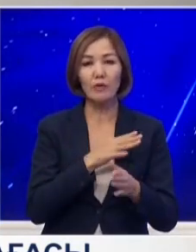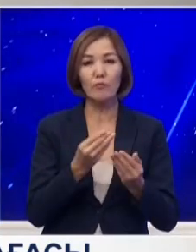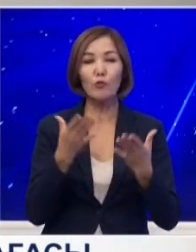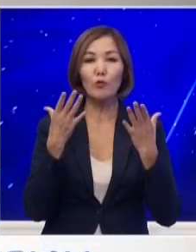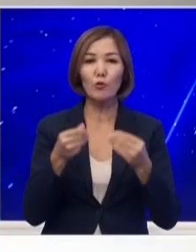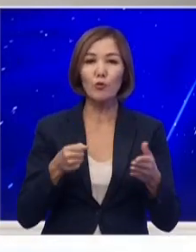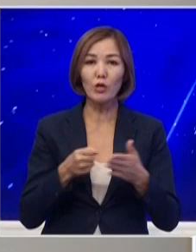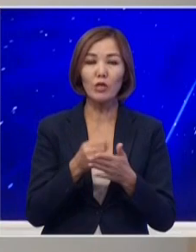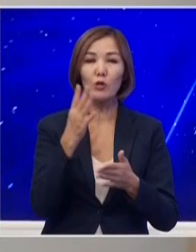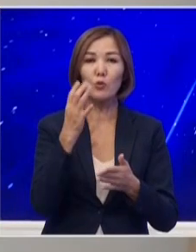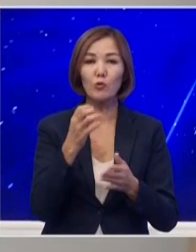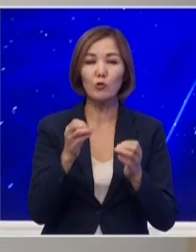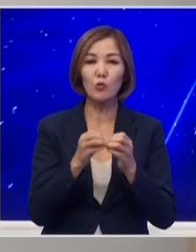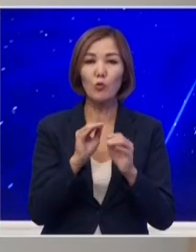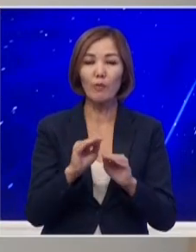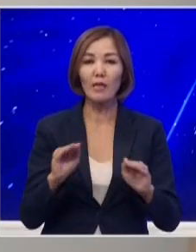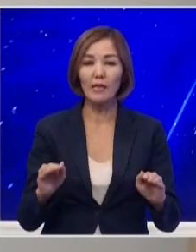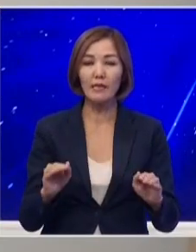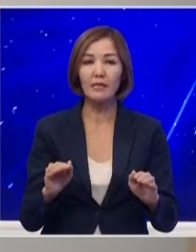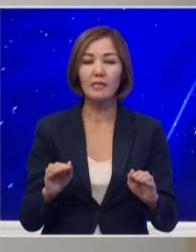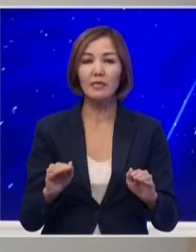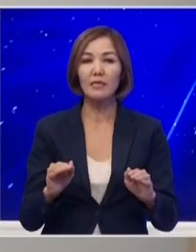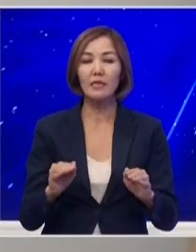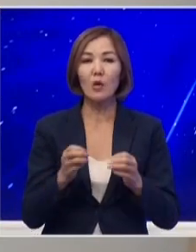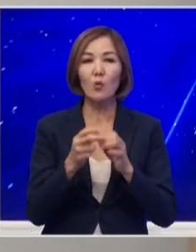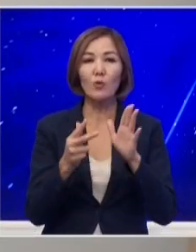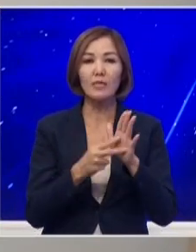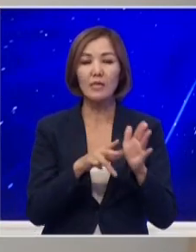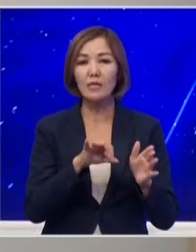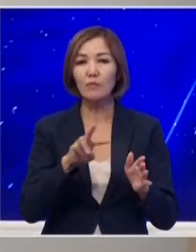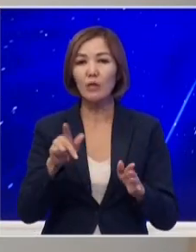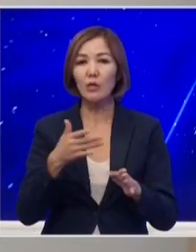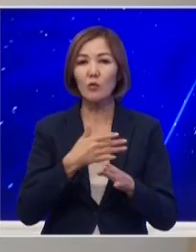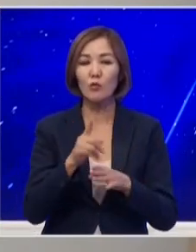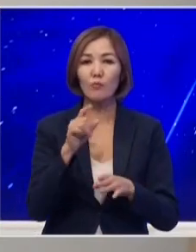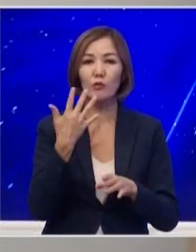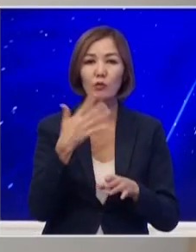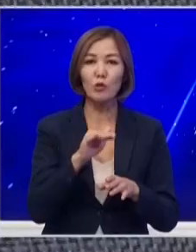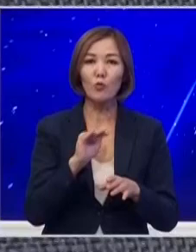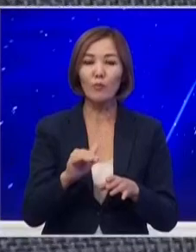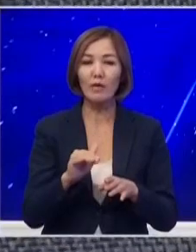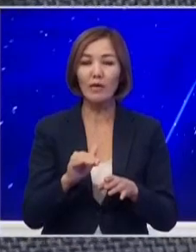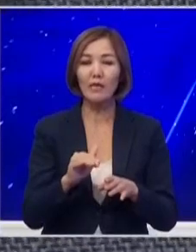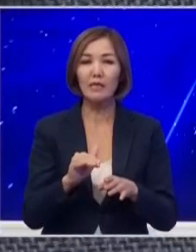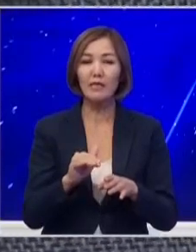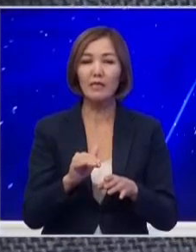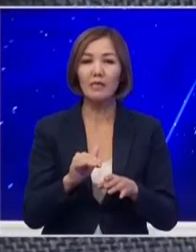дейін 410 баланы, сол 18 миллион 150 мыңға